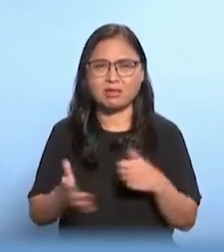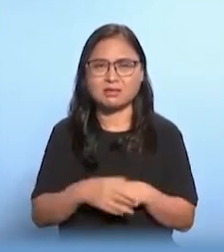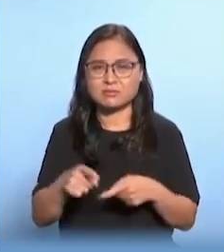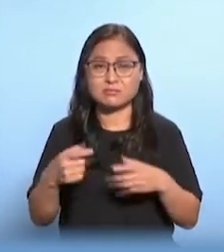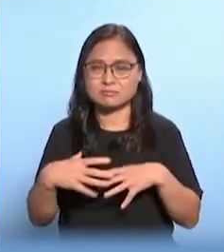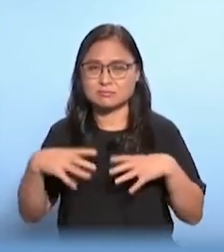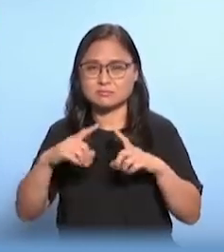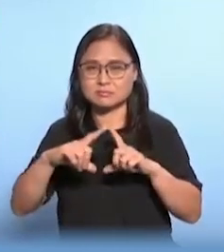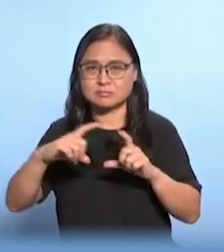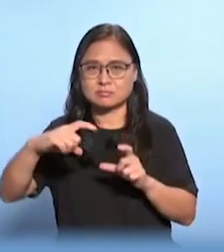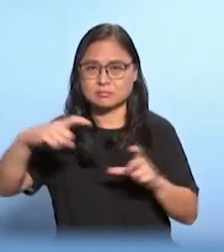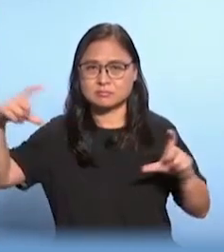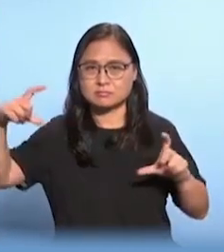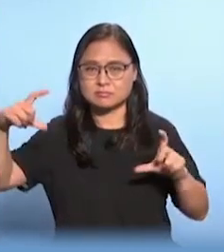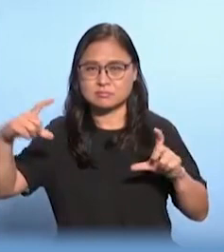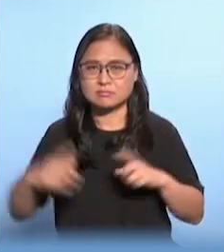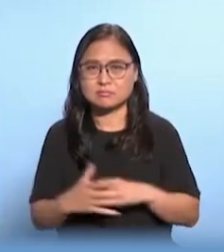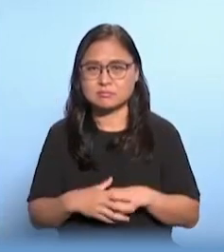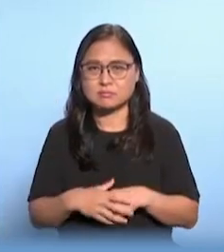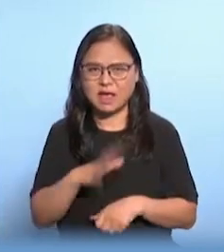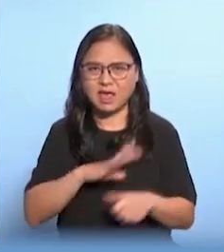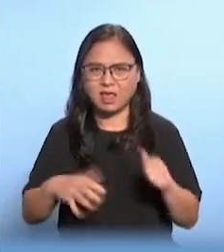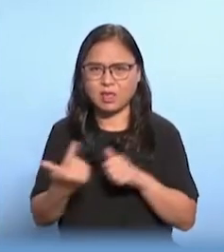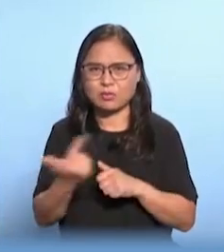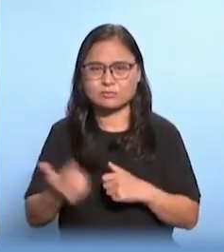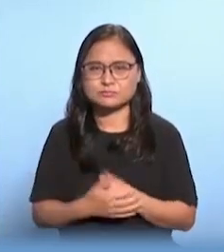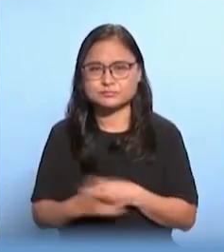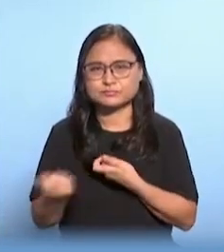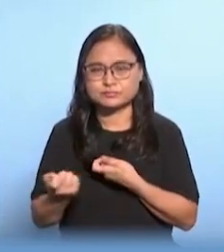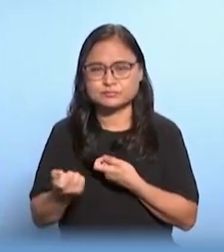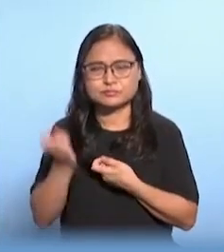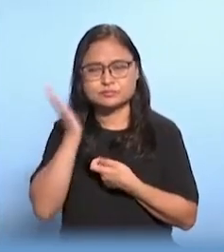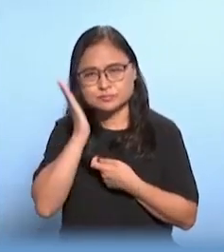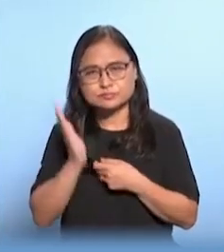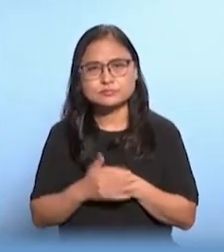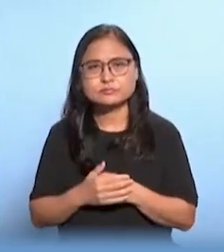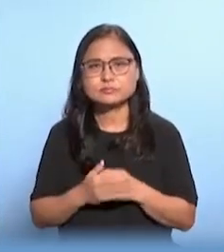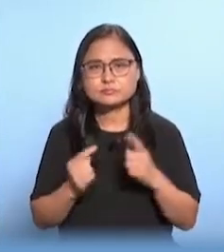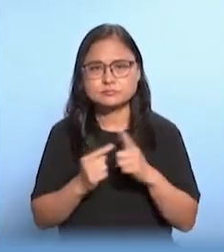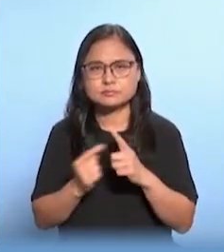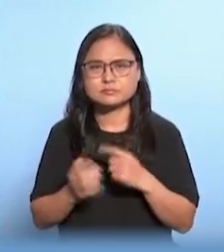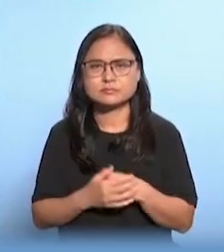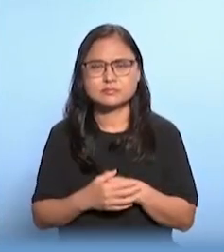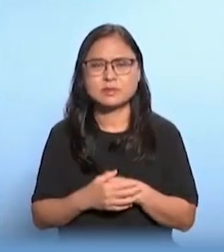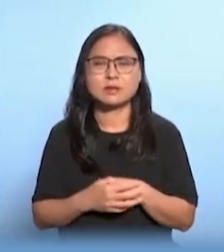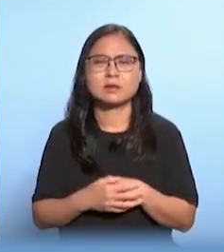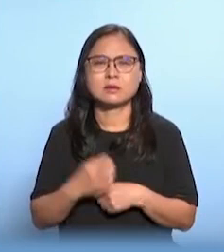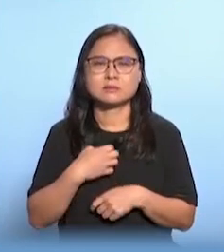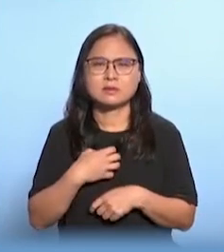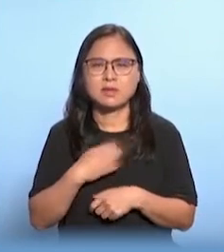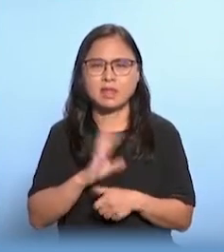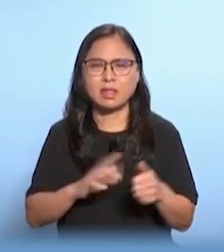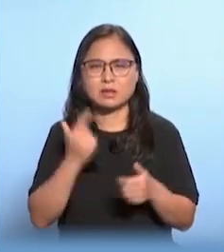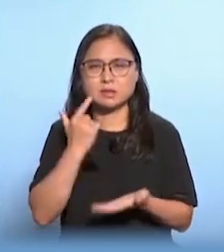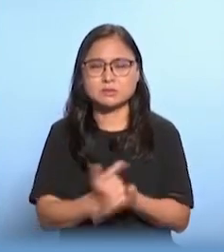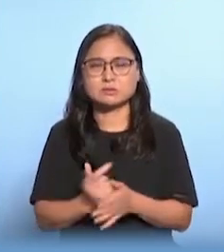啲啊。十分的滋擾，尤其是對於在附近居住的鄰居，其實真的很大的問題。而這一幅亦